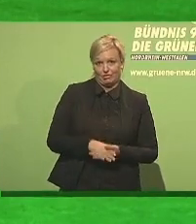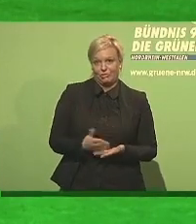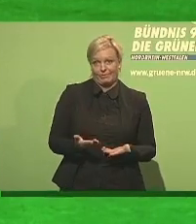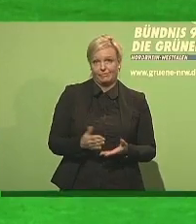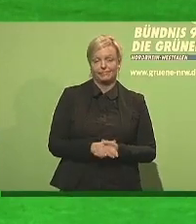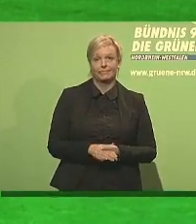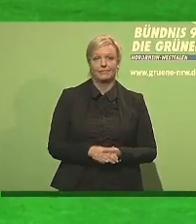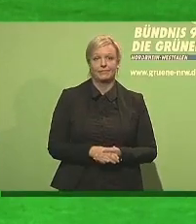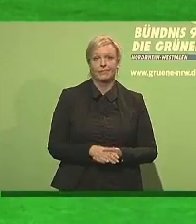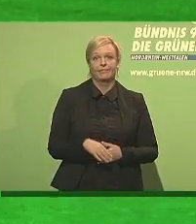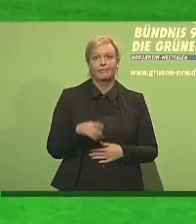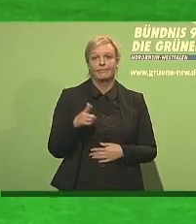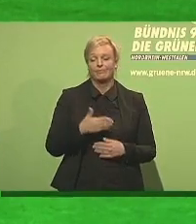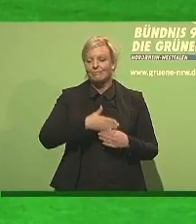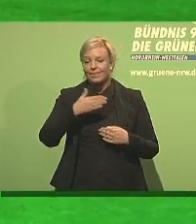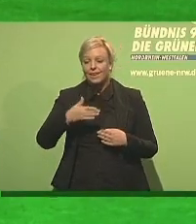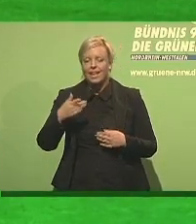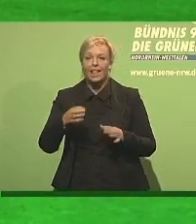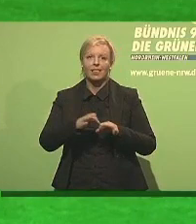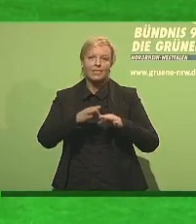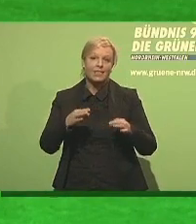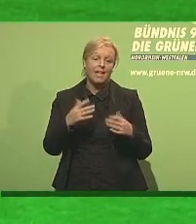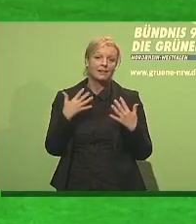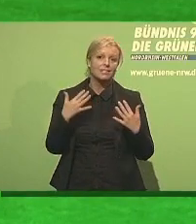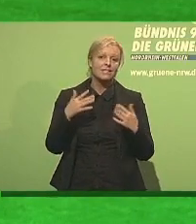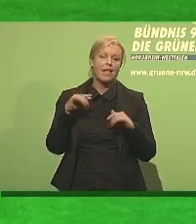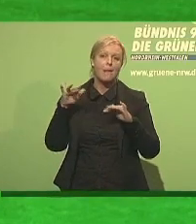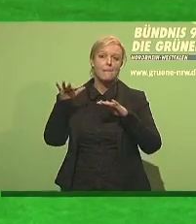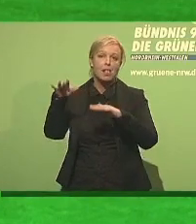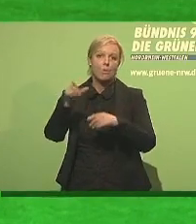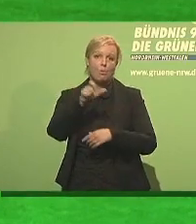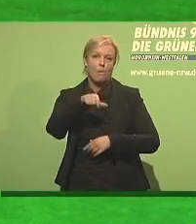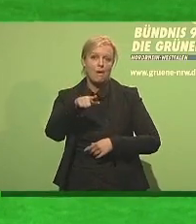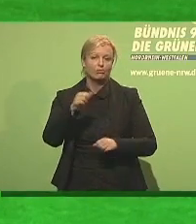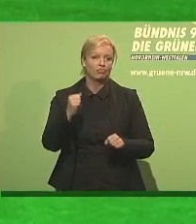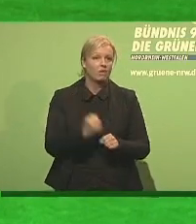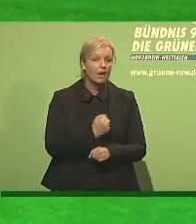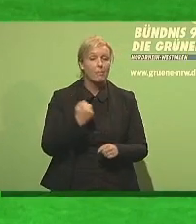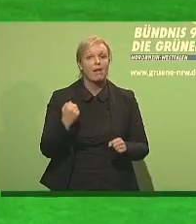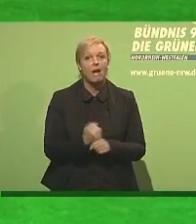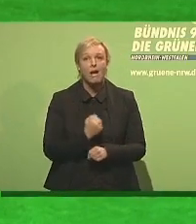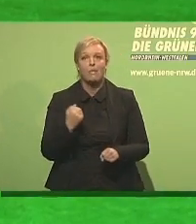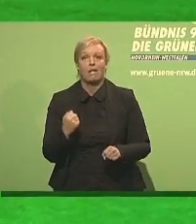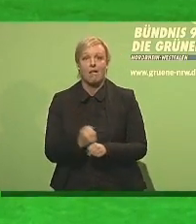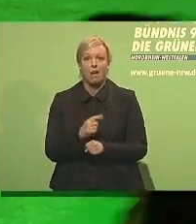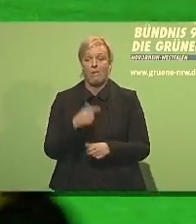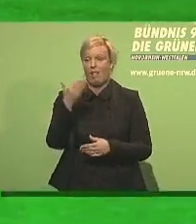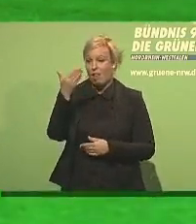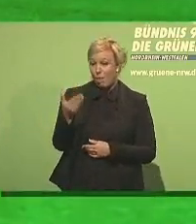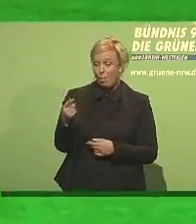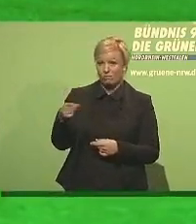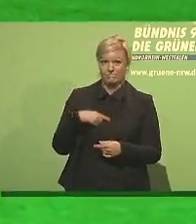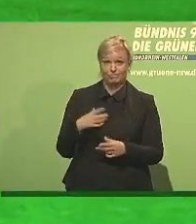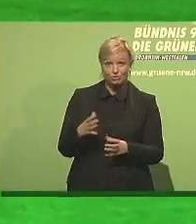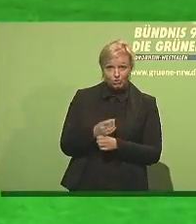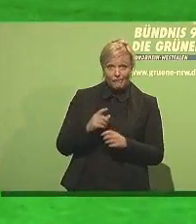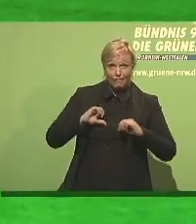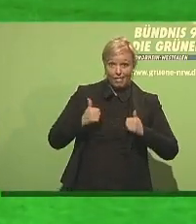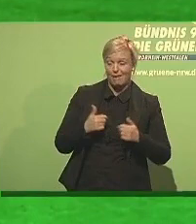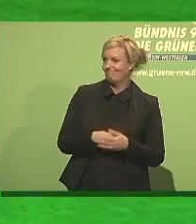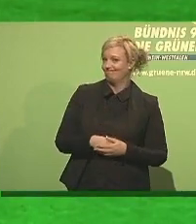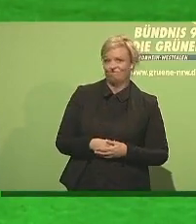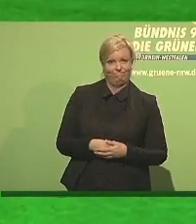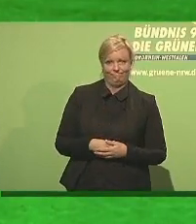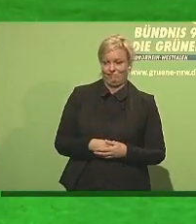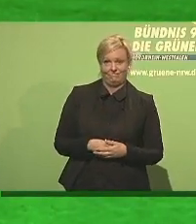ist, wenn Tag für Tag 10 Millionen Menschen in Deutschland arbeiten gehen und trotzdem kaum davon leben können. Dass es schon fast